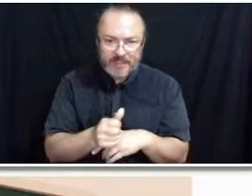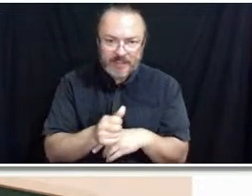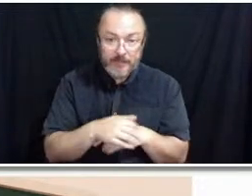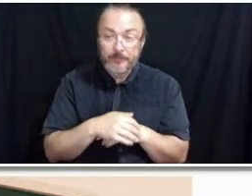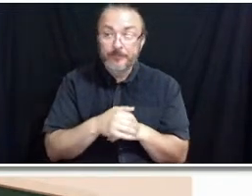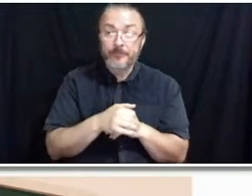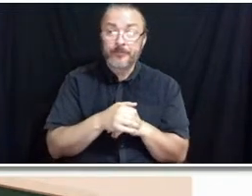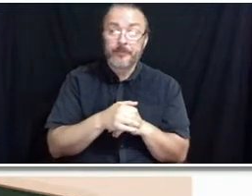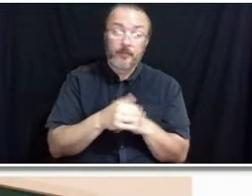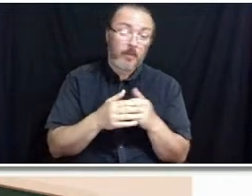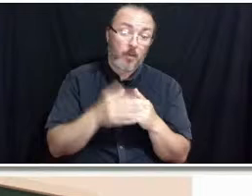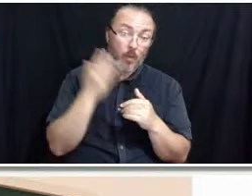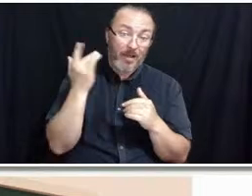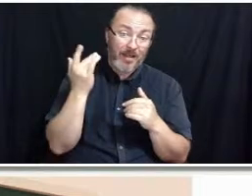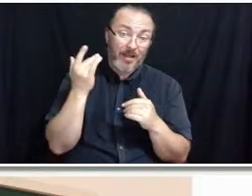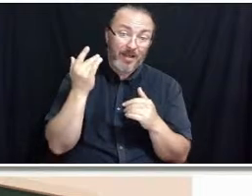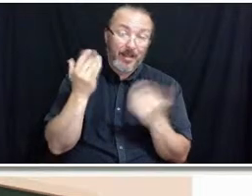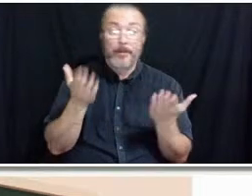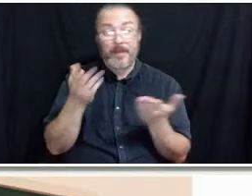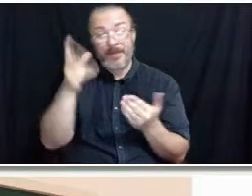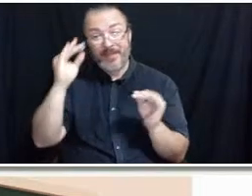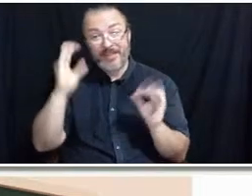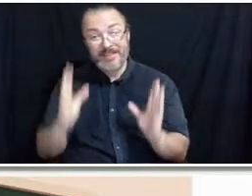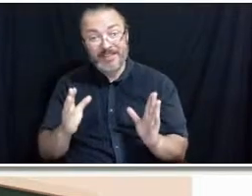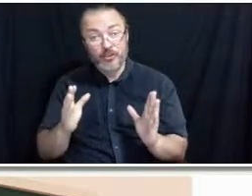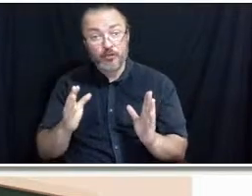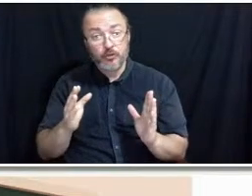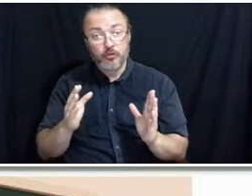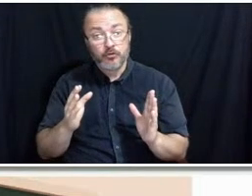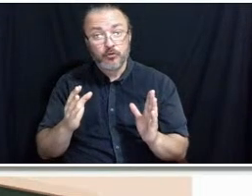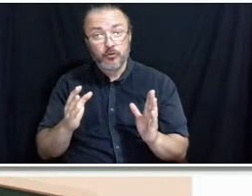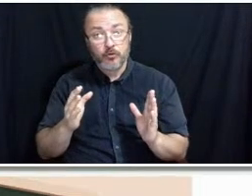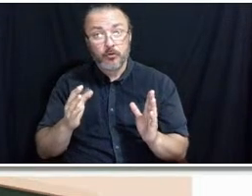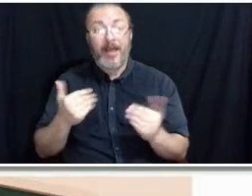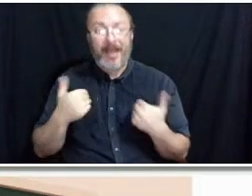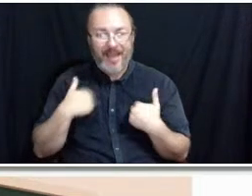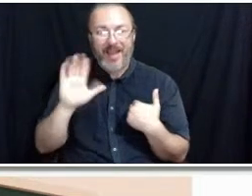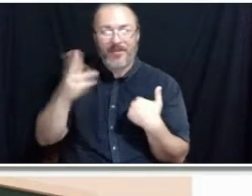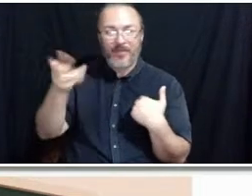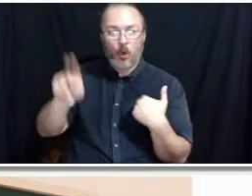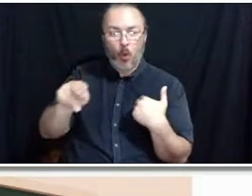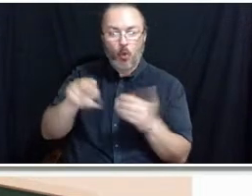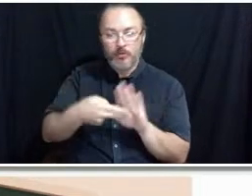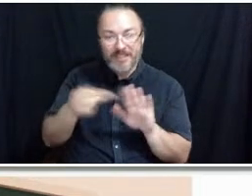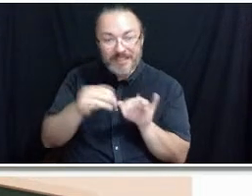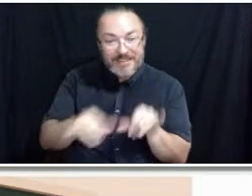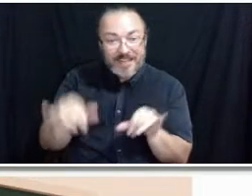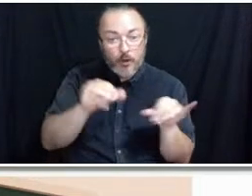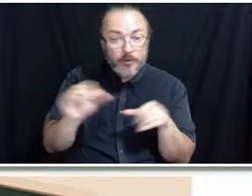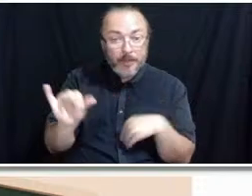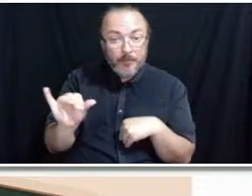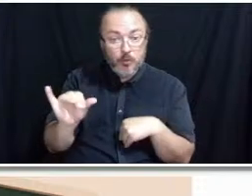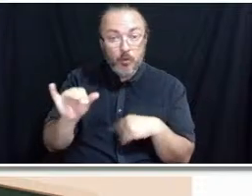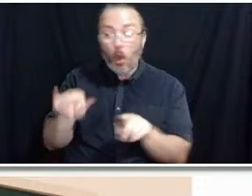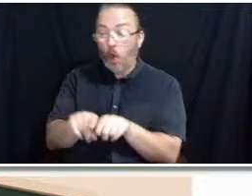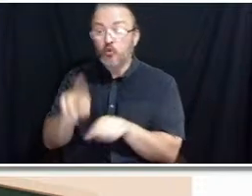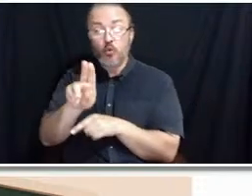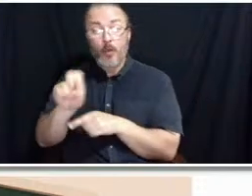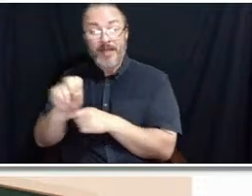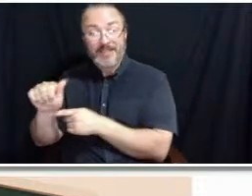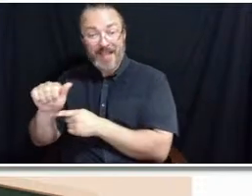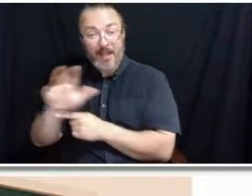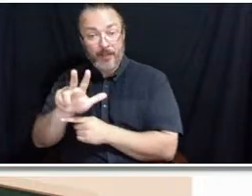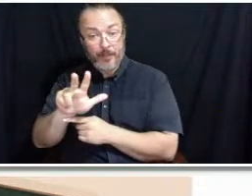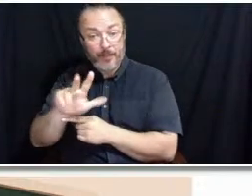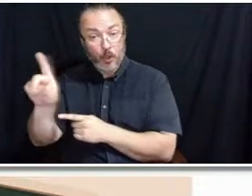C'est peut-être dû au fait que les enseignants ne sont pas toujours à l'abri des préjugés et stéréotypes sociaux. Aux États-Unis, 31%